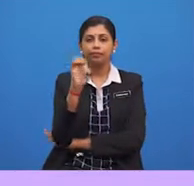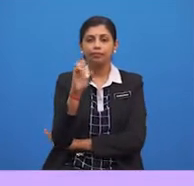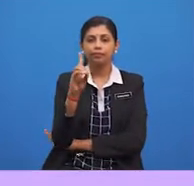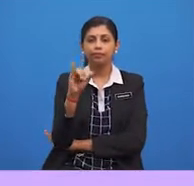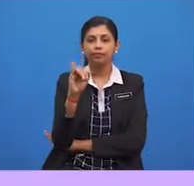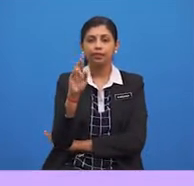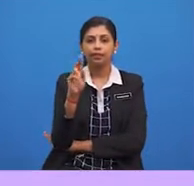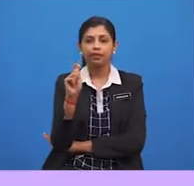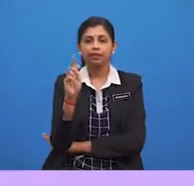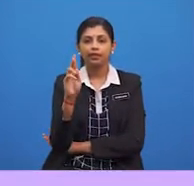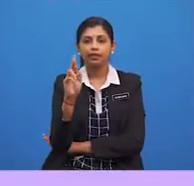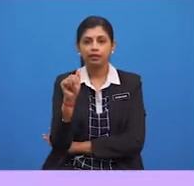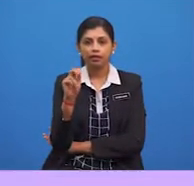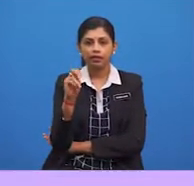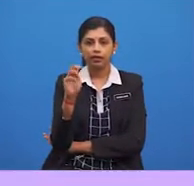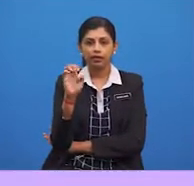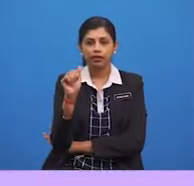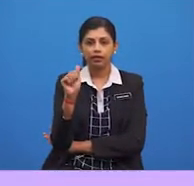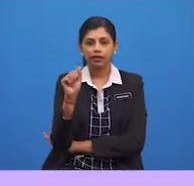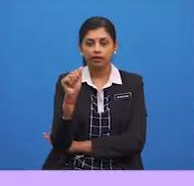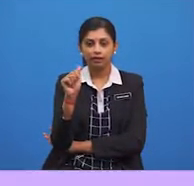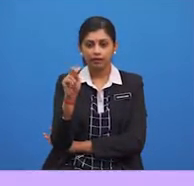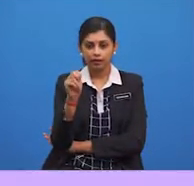iklim Steppe dan iklim China.